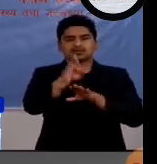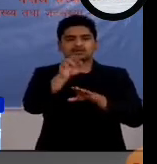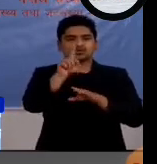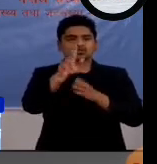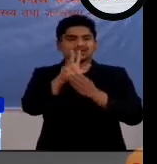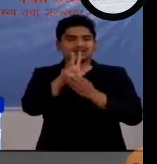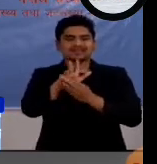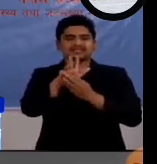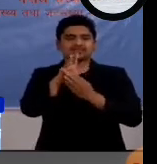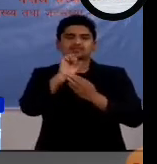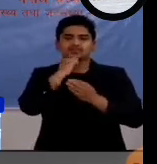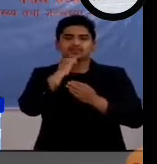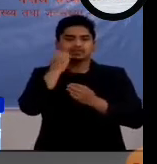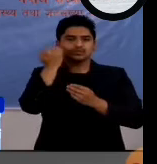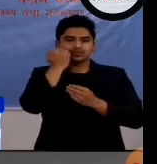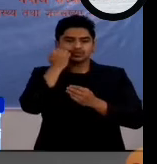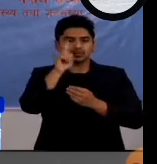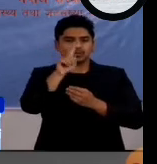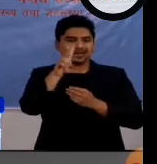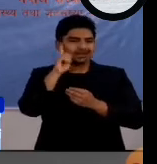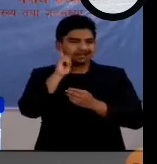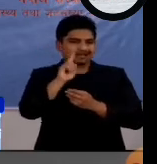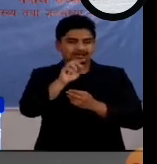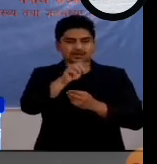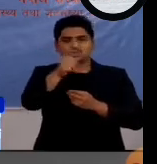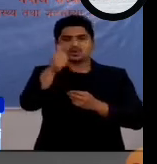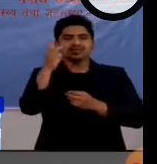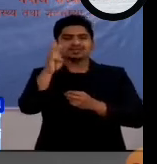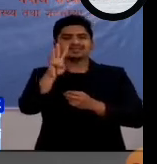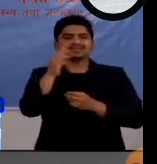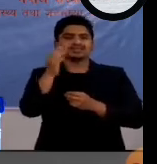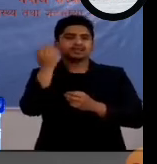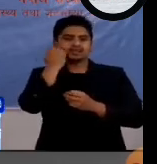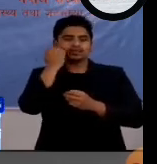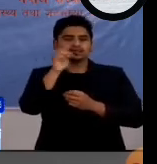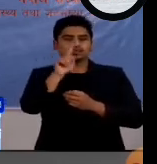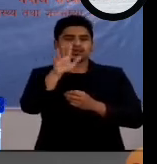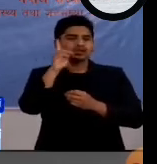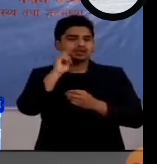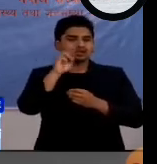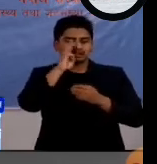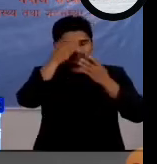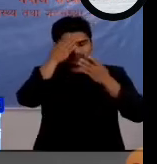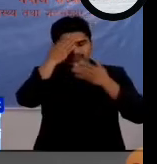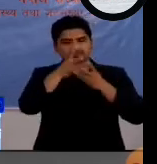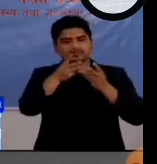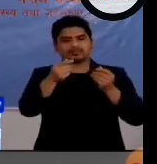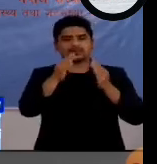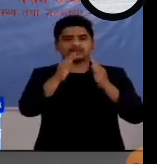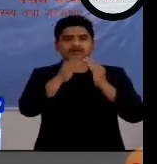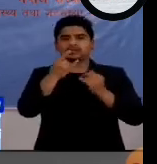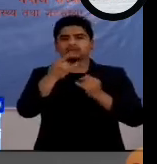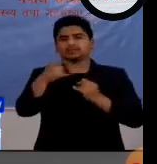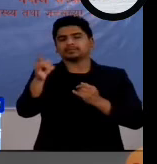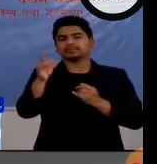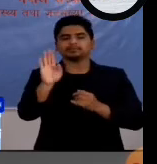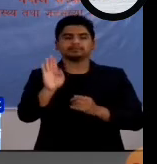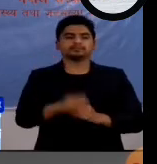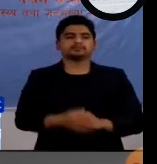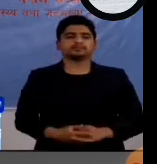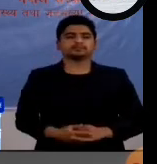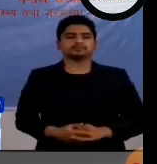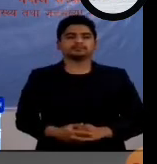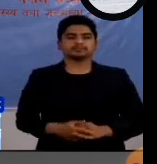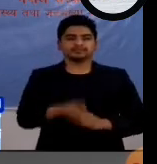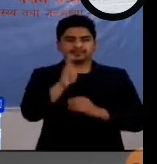पुरुष 12औं दिनमा र अन्य 3 जना पुरुषहरू 15औं दिनमा निको भई अस्पतालबाट डिस्चार्ज